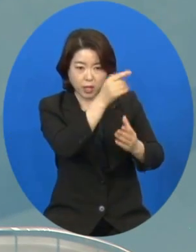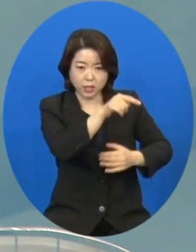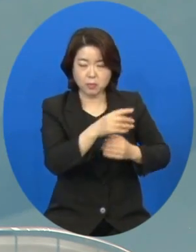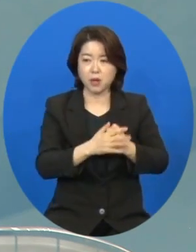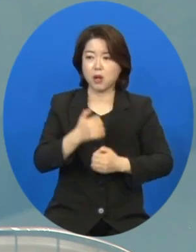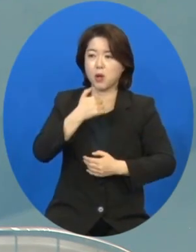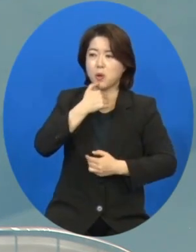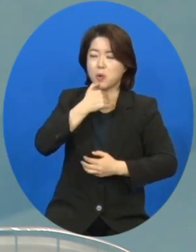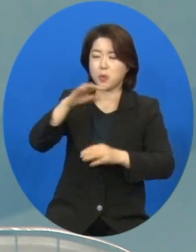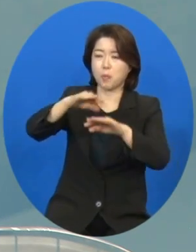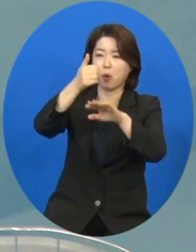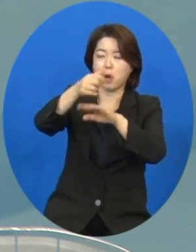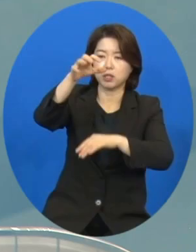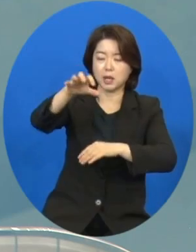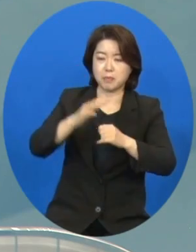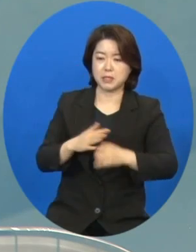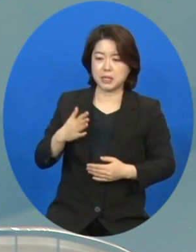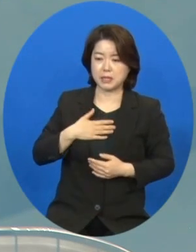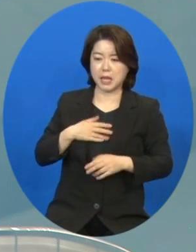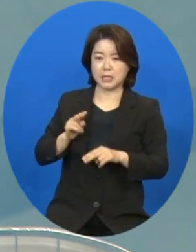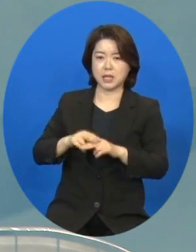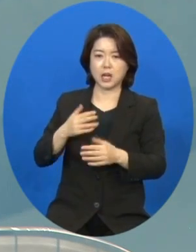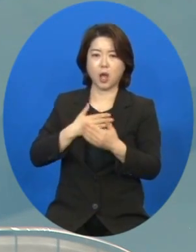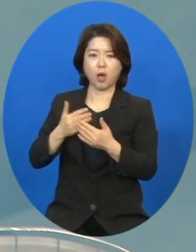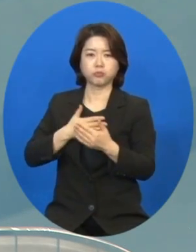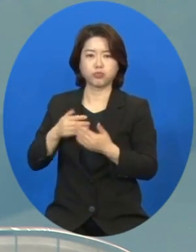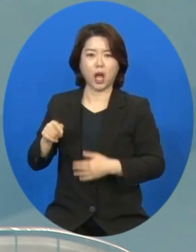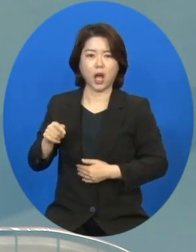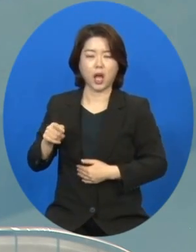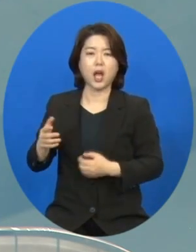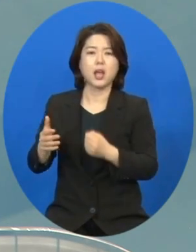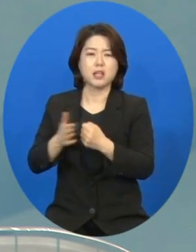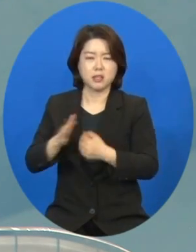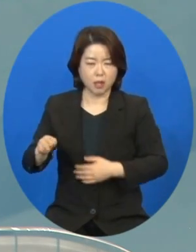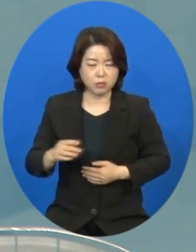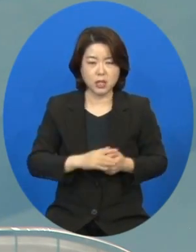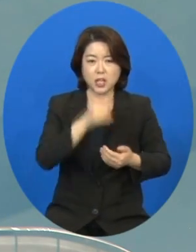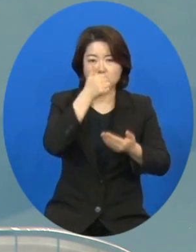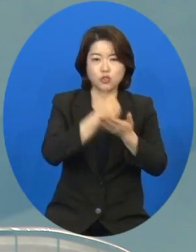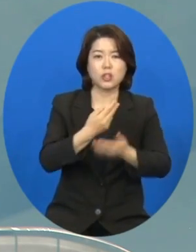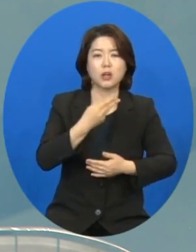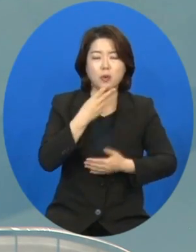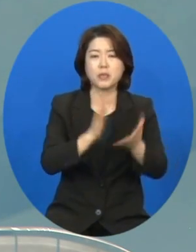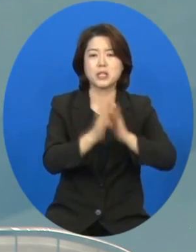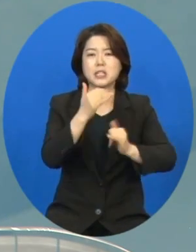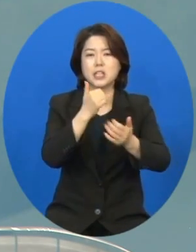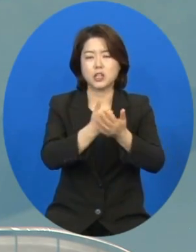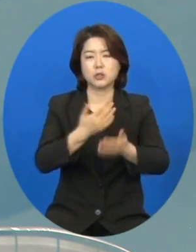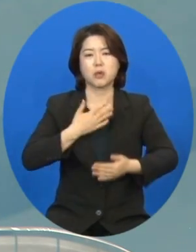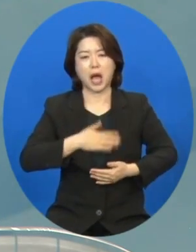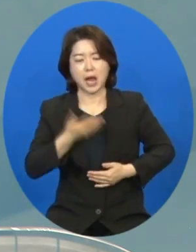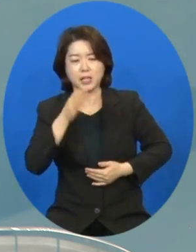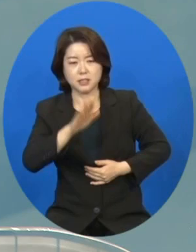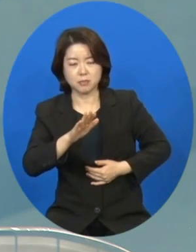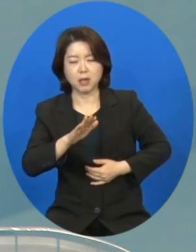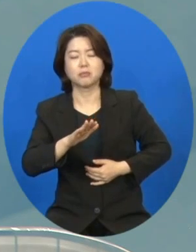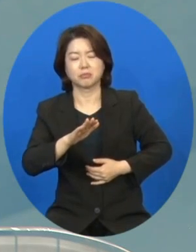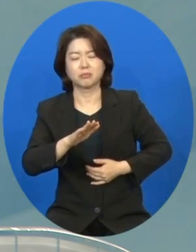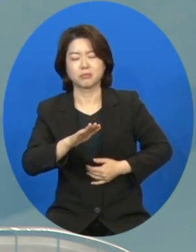되니까 자기 자리 지키려고 죄 없는 예수인 줄 알면서도 예수님을 내어준